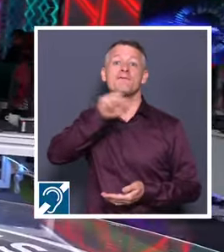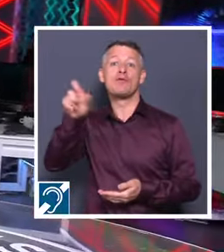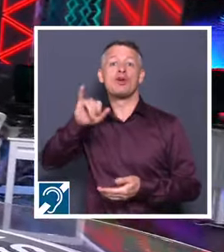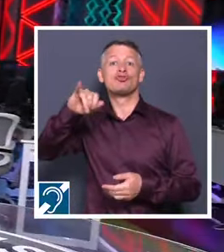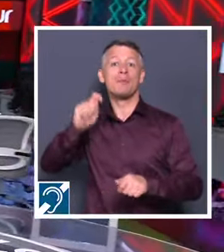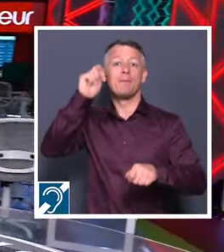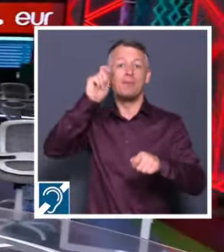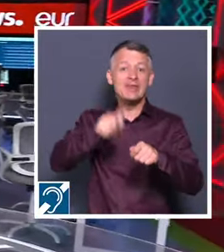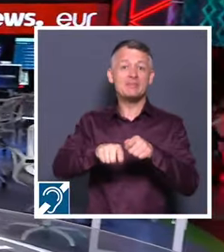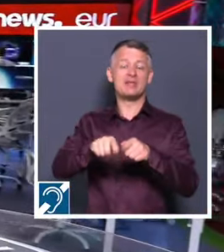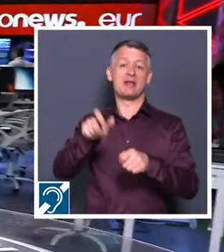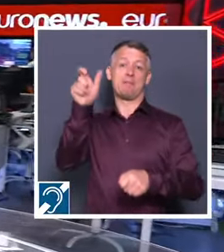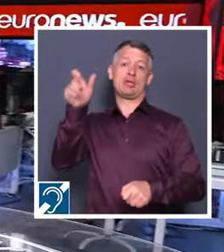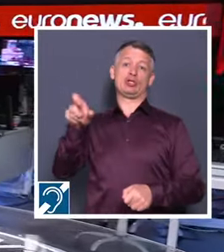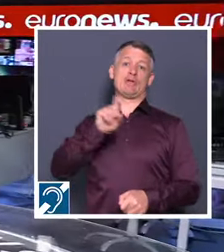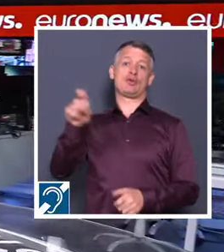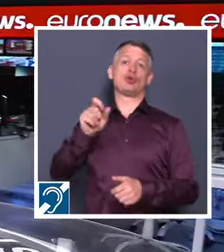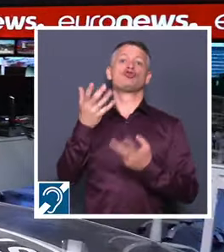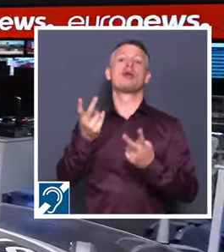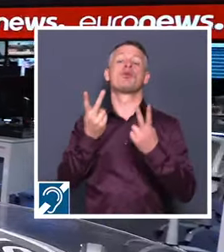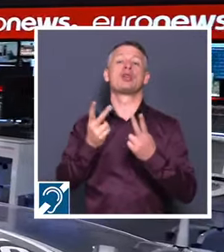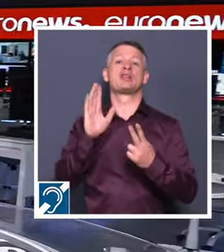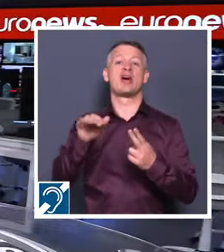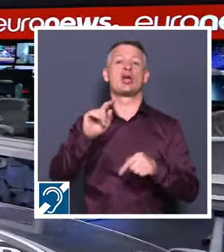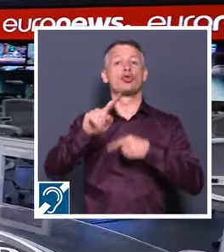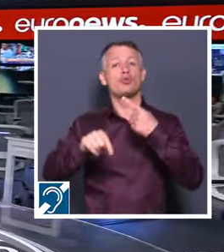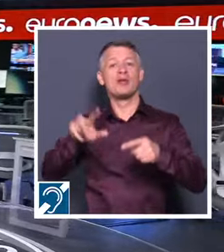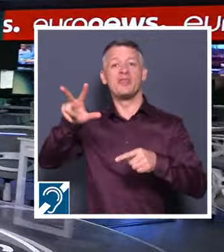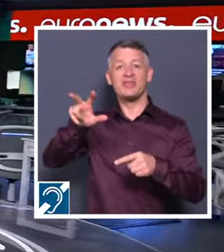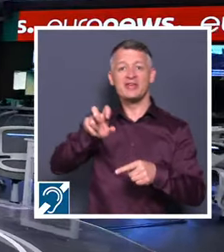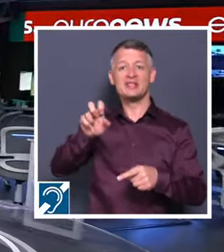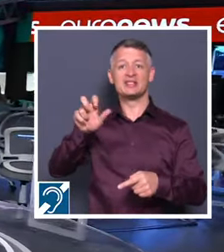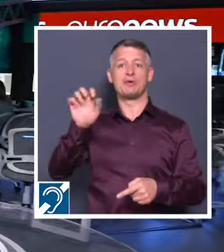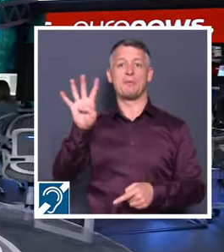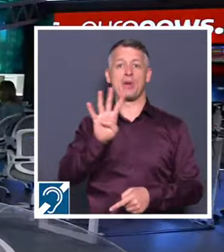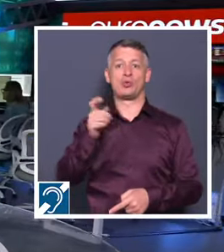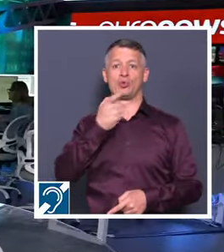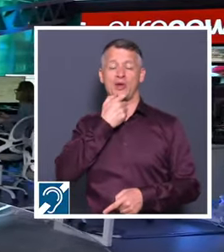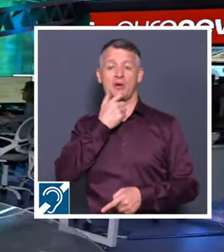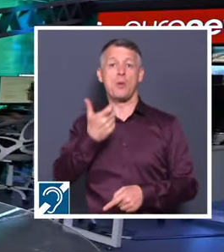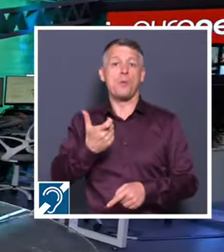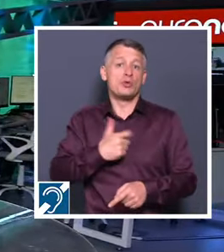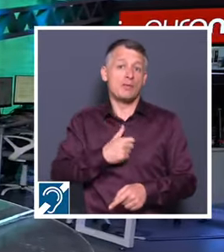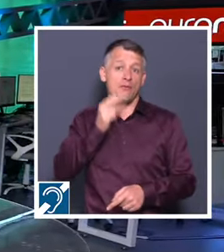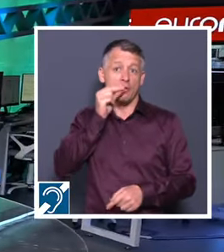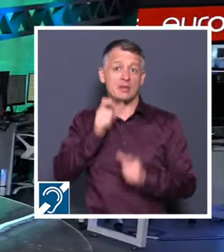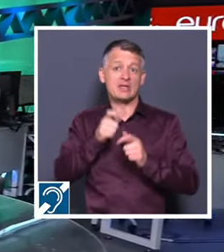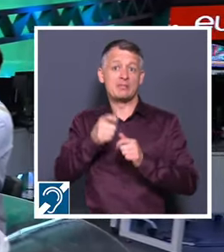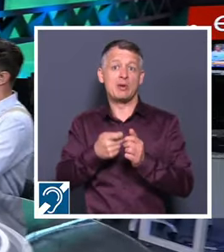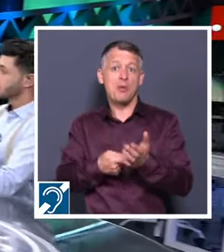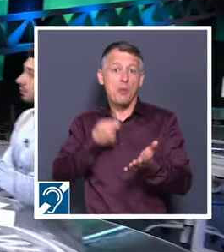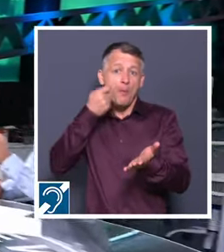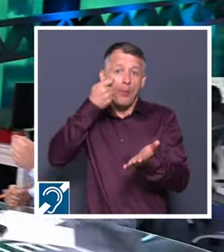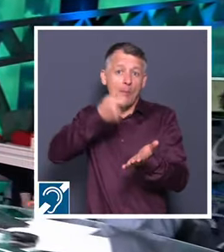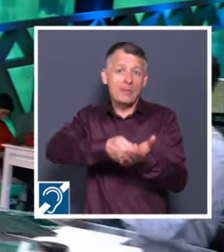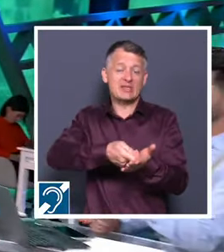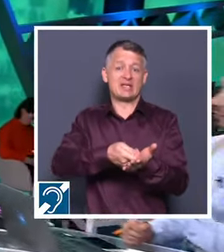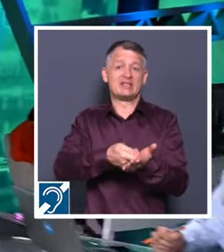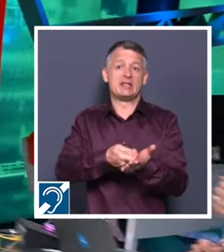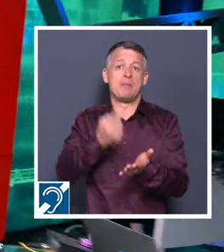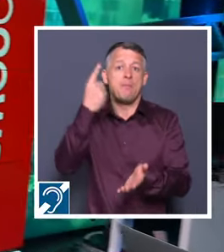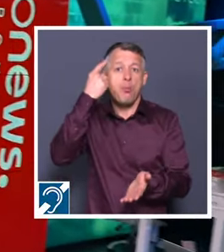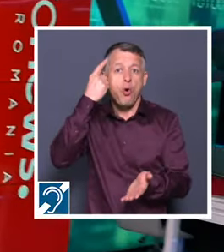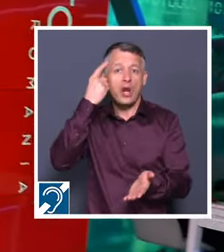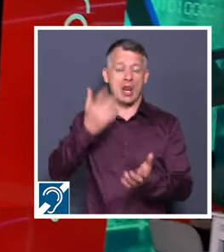lor. Ce importanță mai are după 34 de ani? Putem vorbi de o compensație morală, poate? Evident